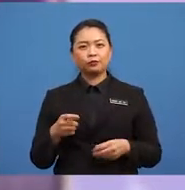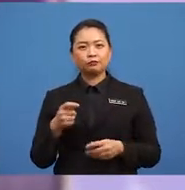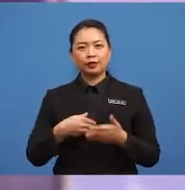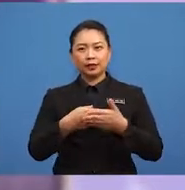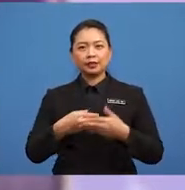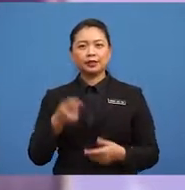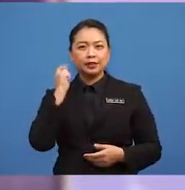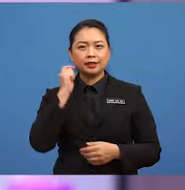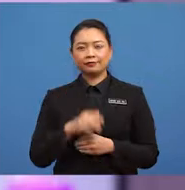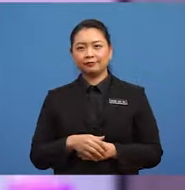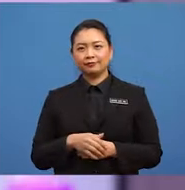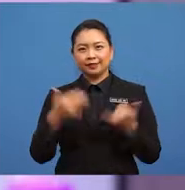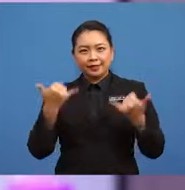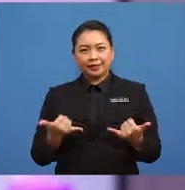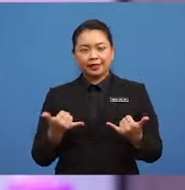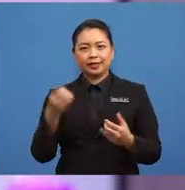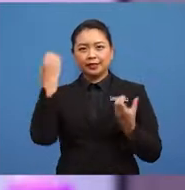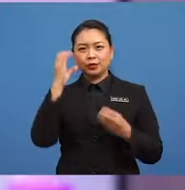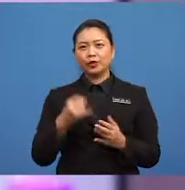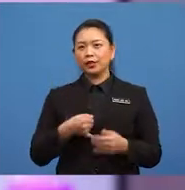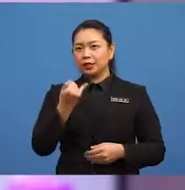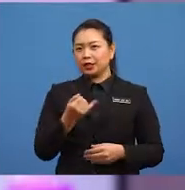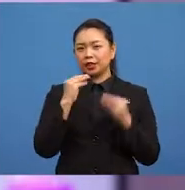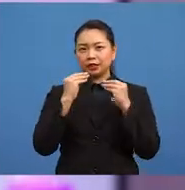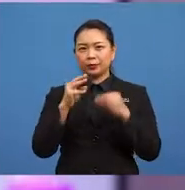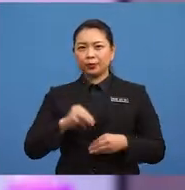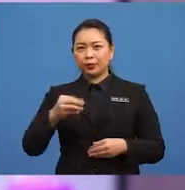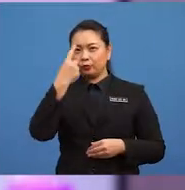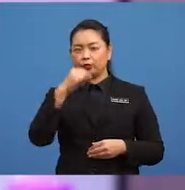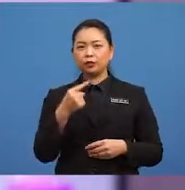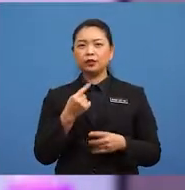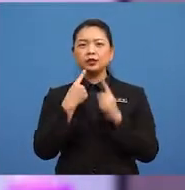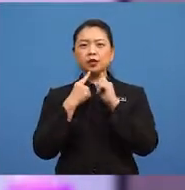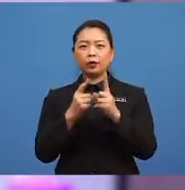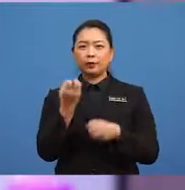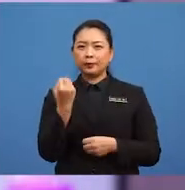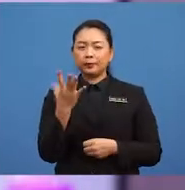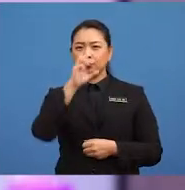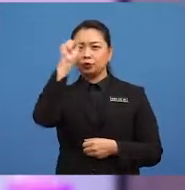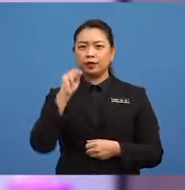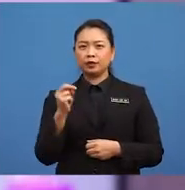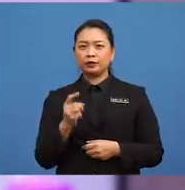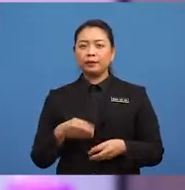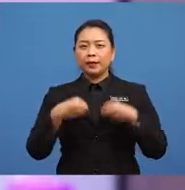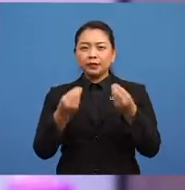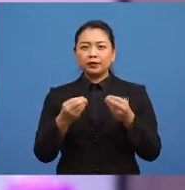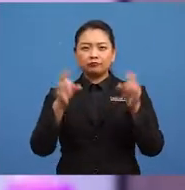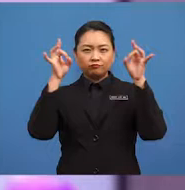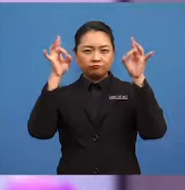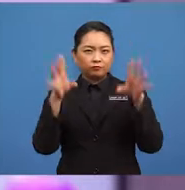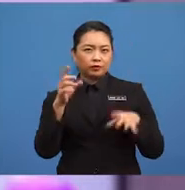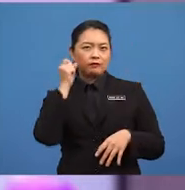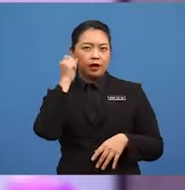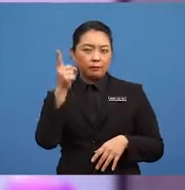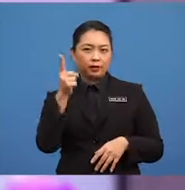tadi. Sekarang, cikgu ingin mengajak murid-murid untuk menjawab beberapa soalan bagi menguji kefahaman